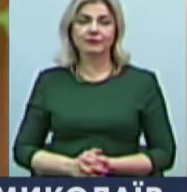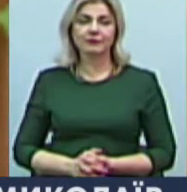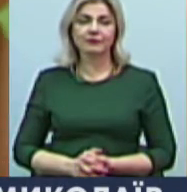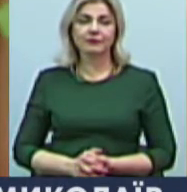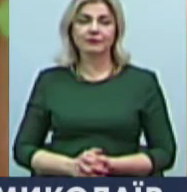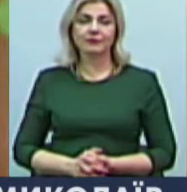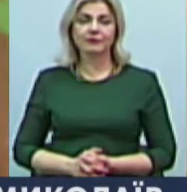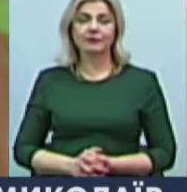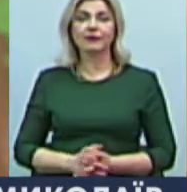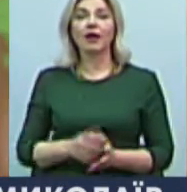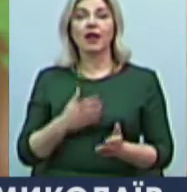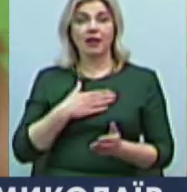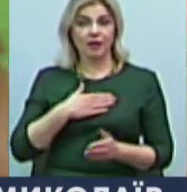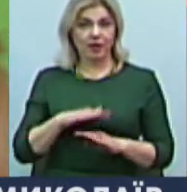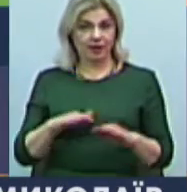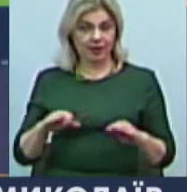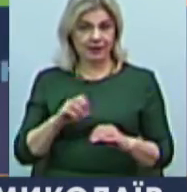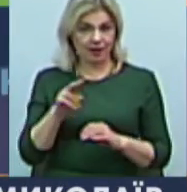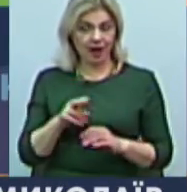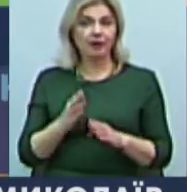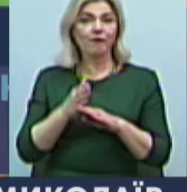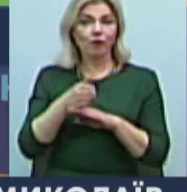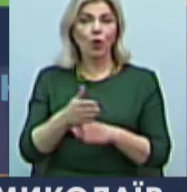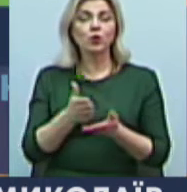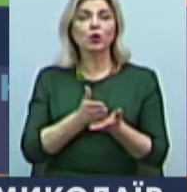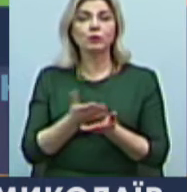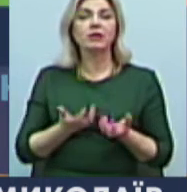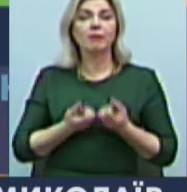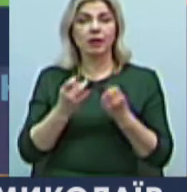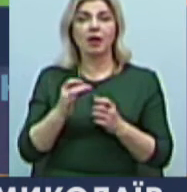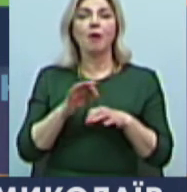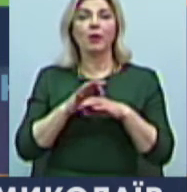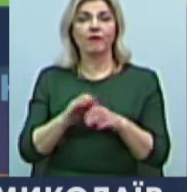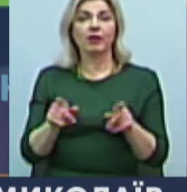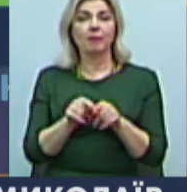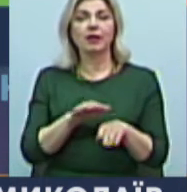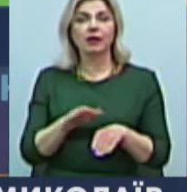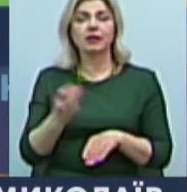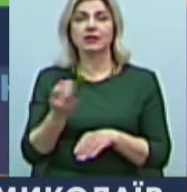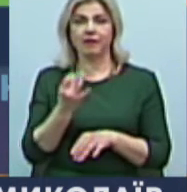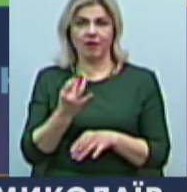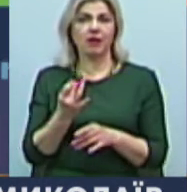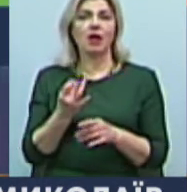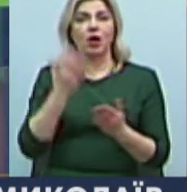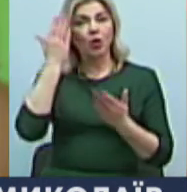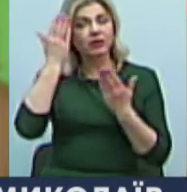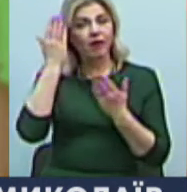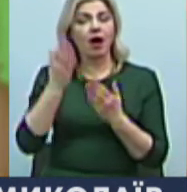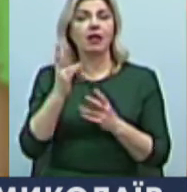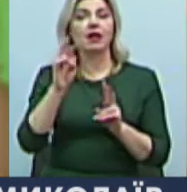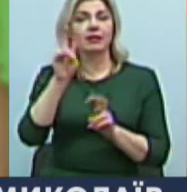До нашого закладу завітала служба порятунку та провела з дітками цікаву інтерактивну розвагу на тему